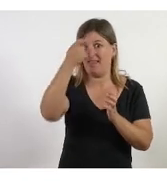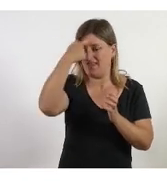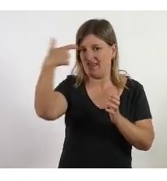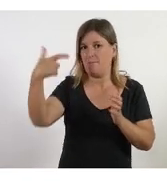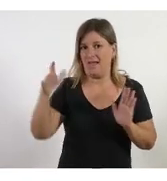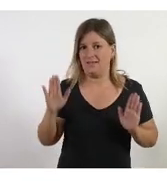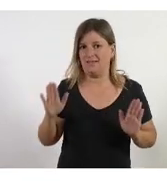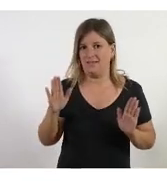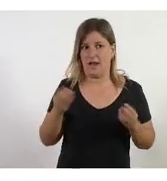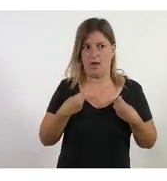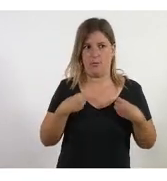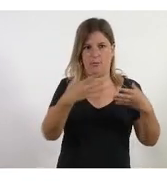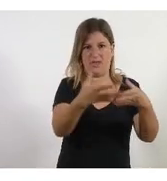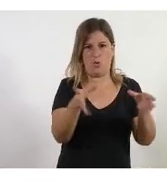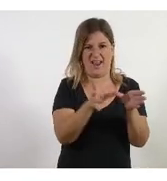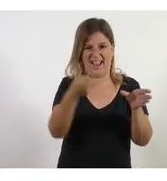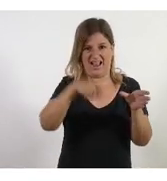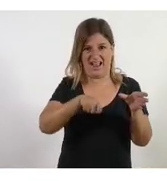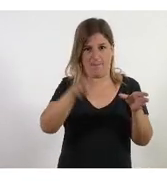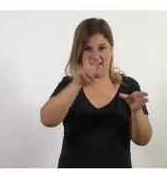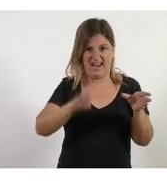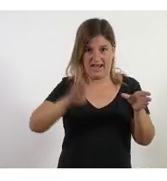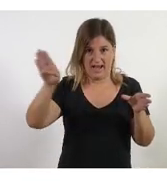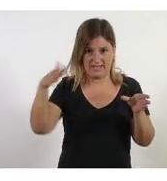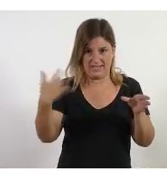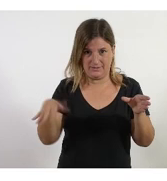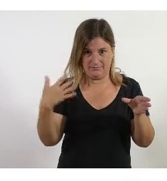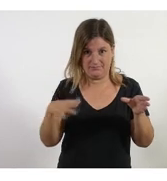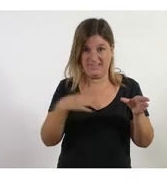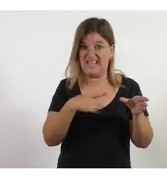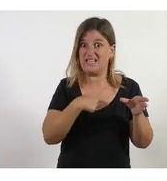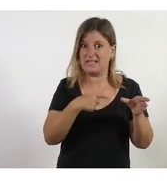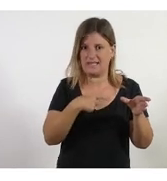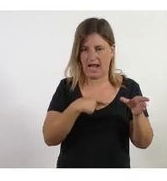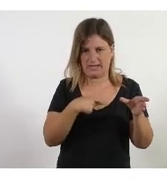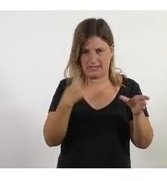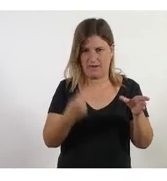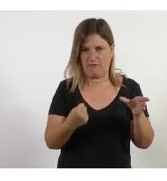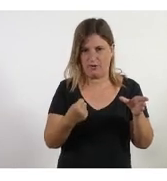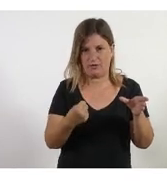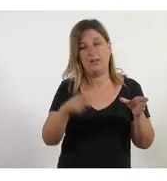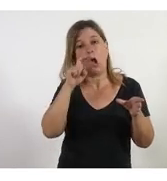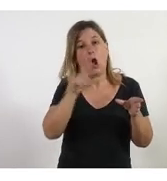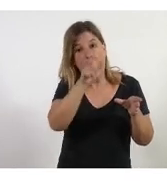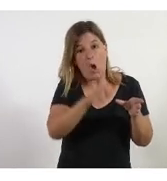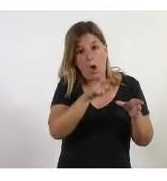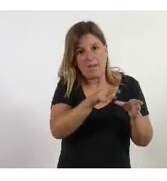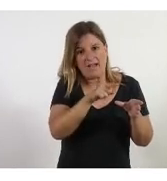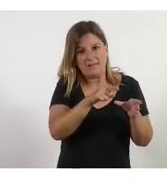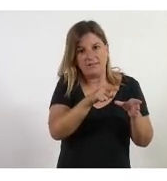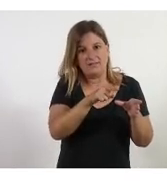ser viure en un camp de concentració. Això sí que és incertesa, de veritat. Imagineu-vos-ho. I aquest home, quan